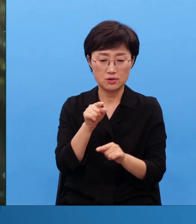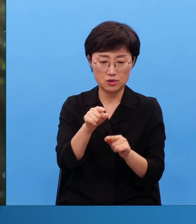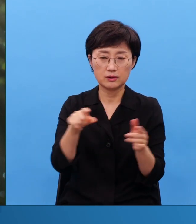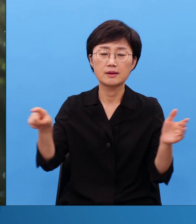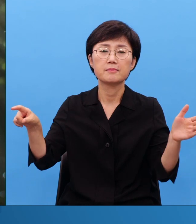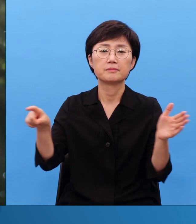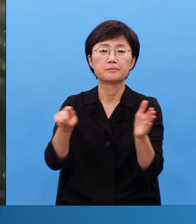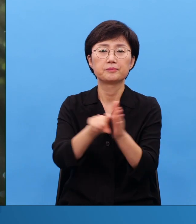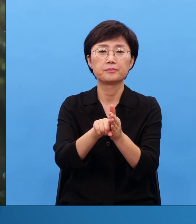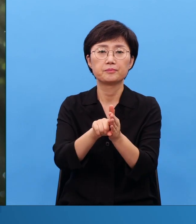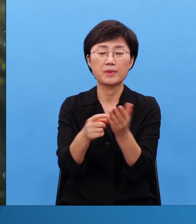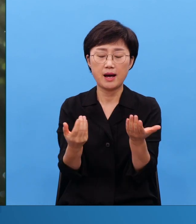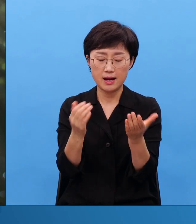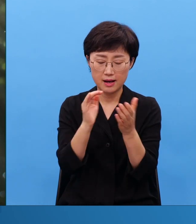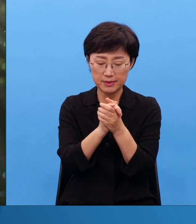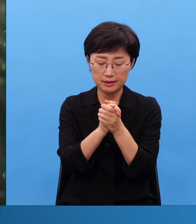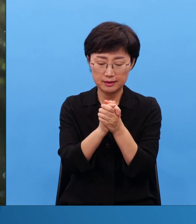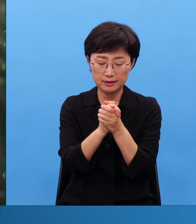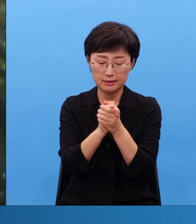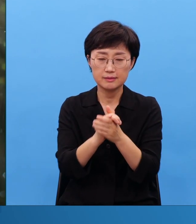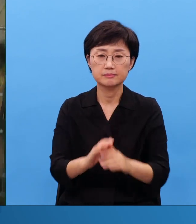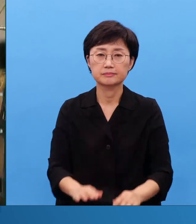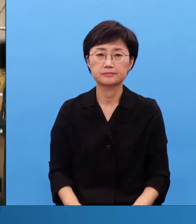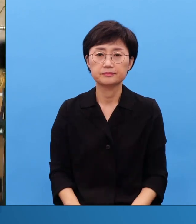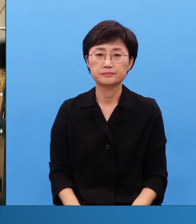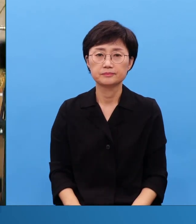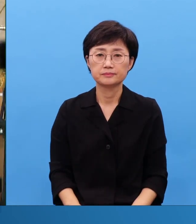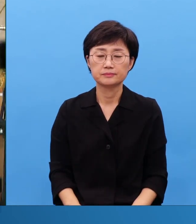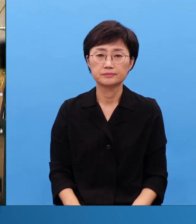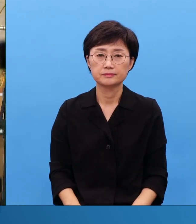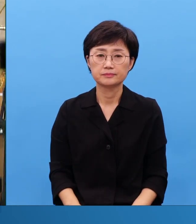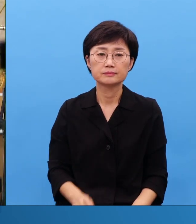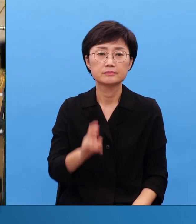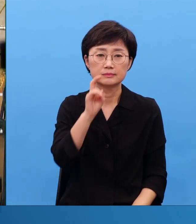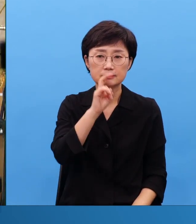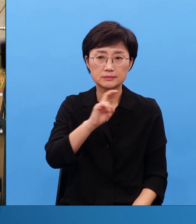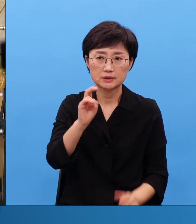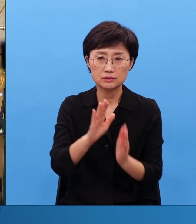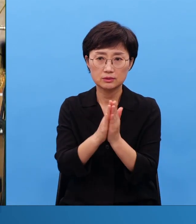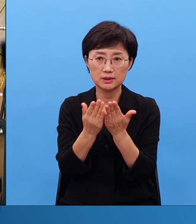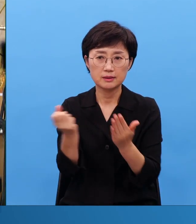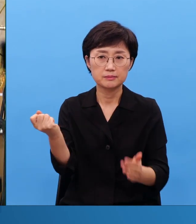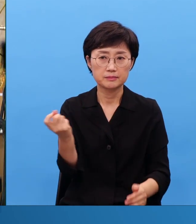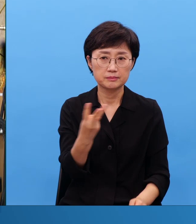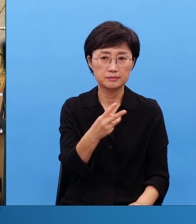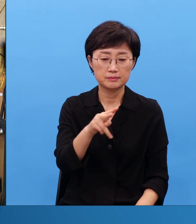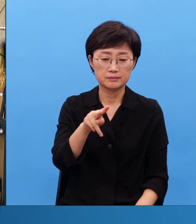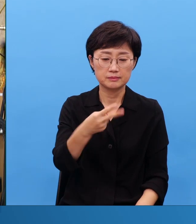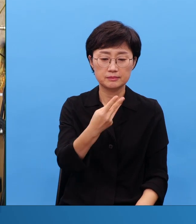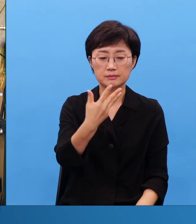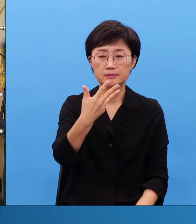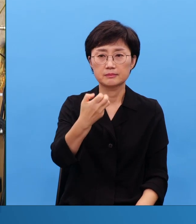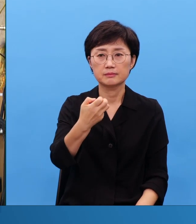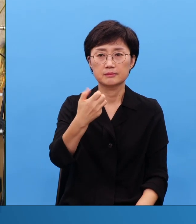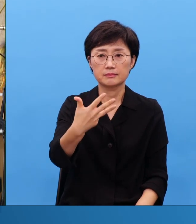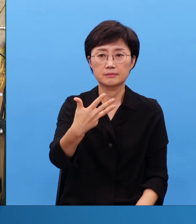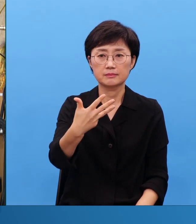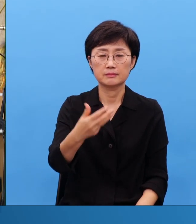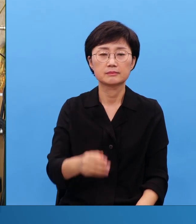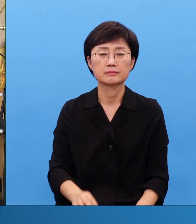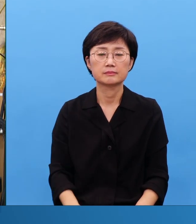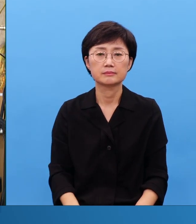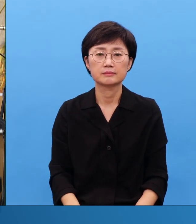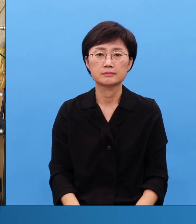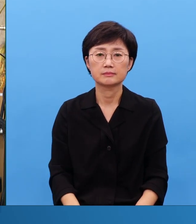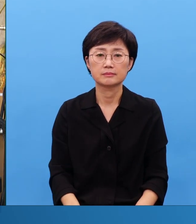영원히 사는 것을 믿사옵나이다. 아멘. 찬송가 288장 찬양 드리겠습니다. Let us sing hymn number